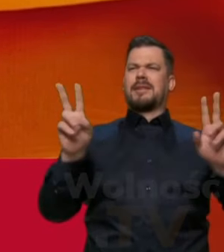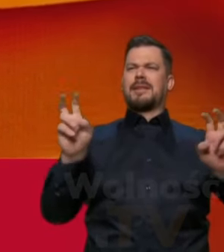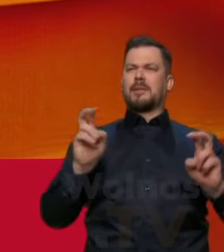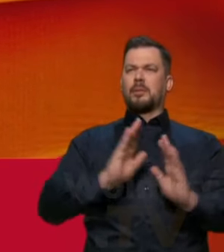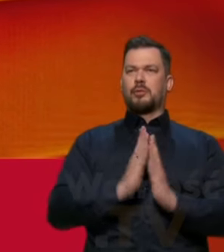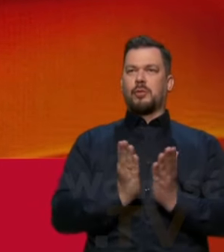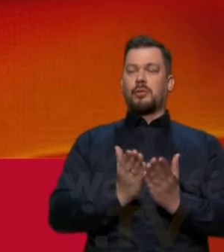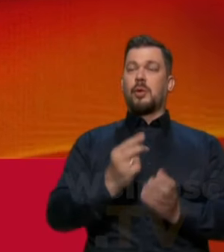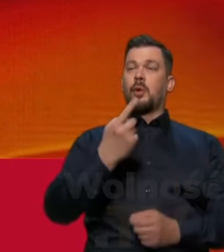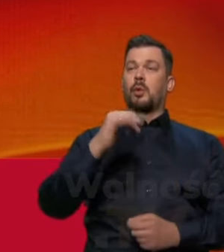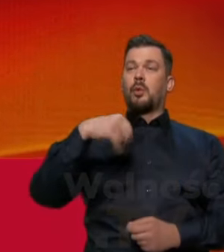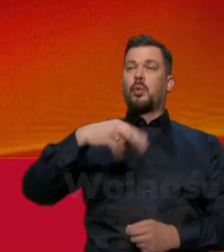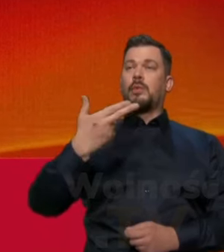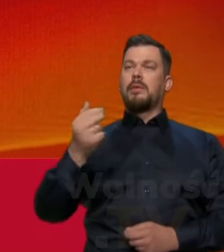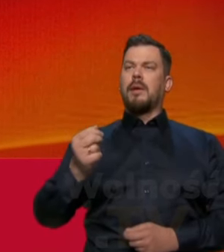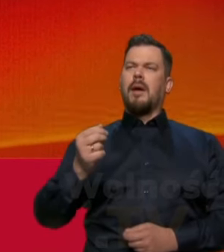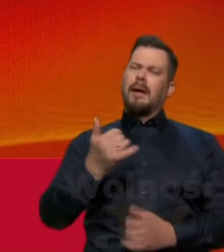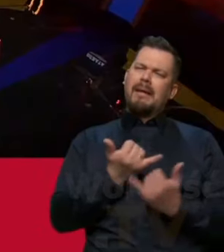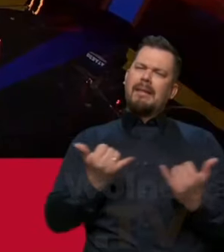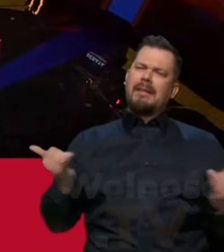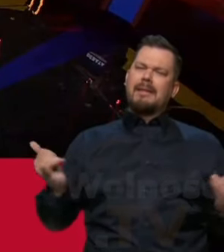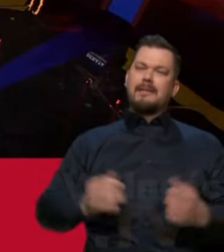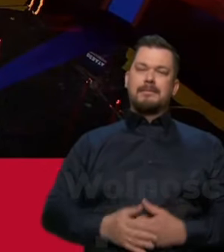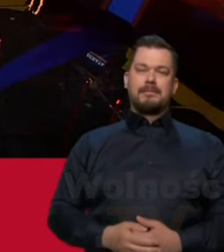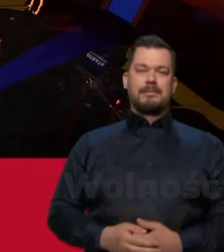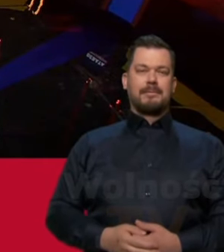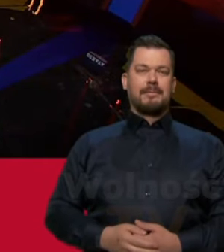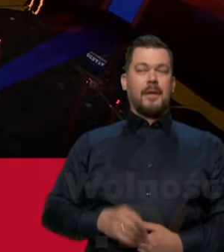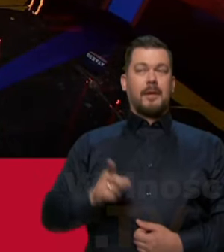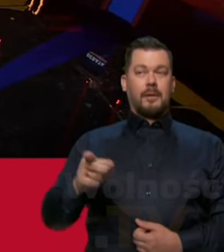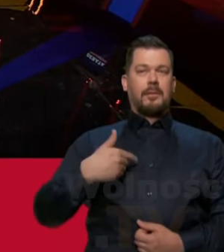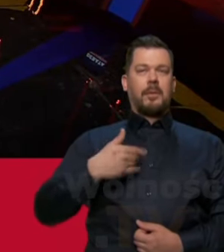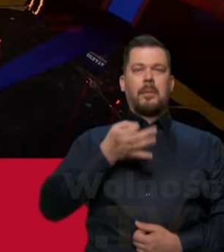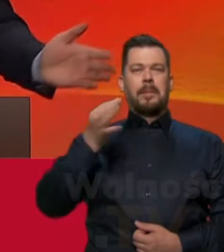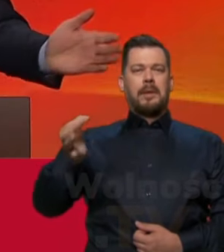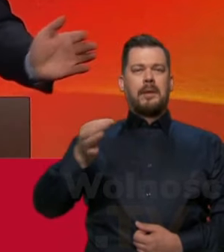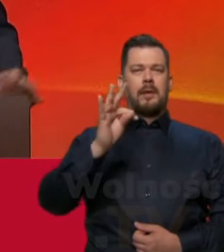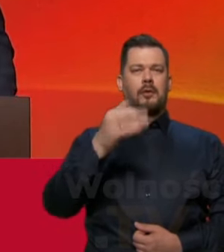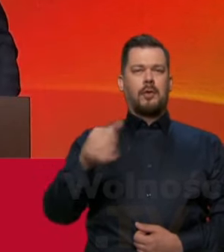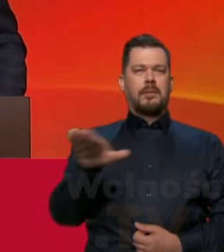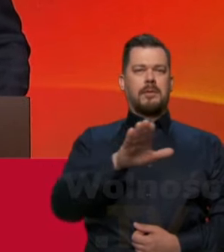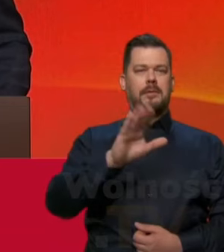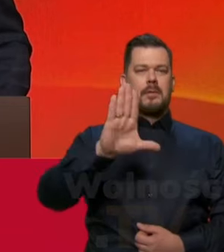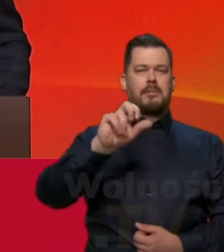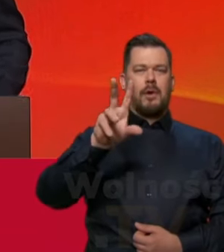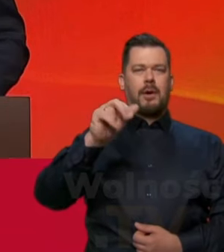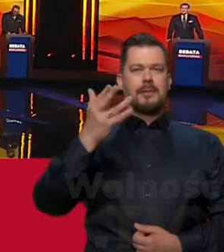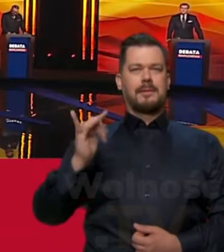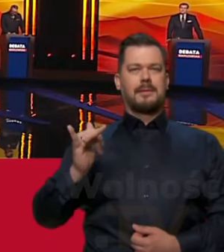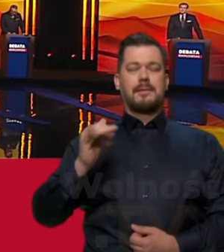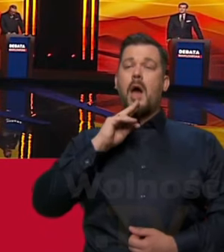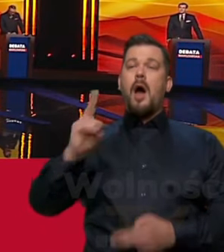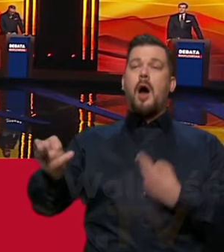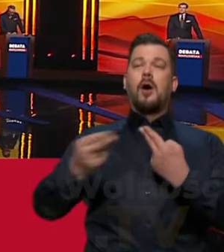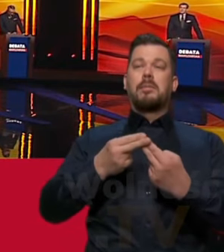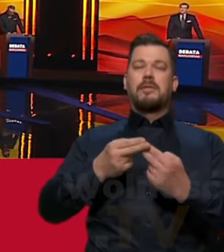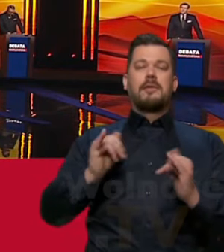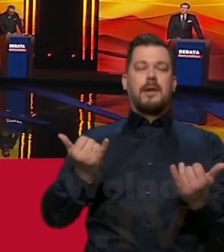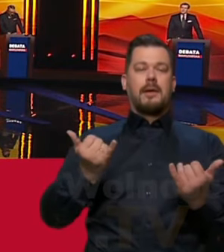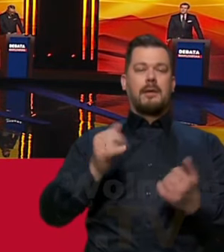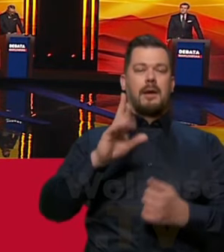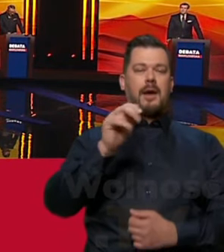tylko nie Duna. Niech pan nam o nich opowie. Pytanie zadawał Tobiasz Bocheński. Czas na odpowiedź